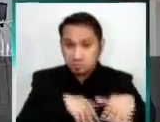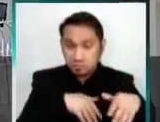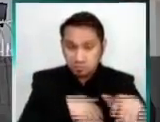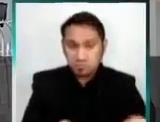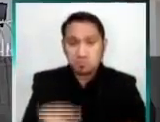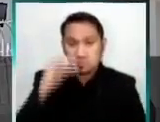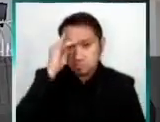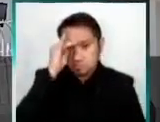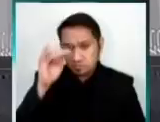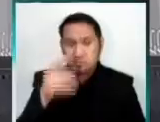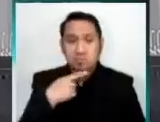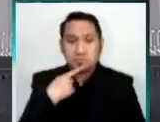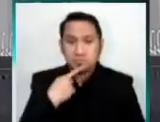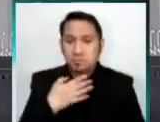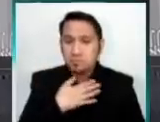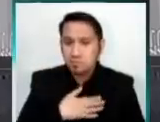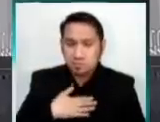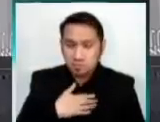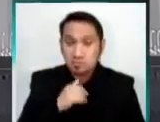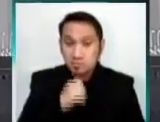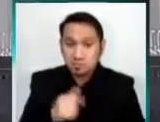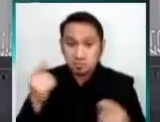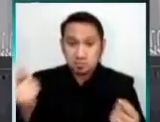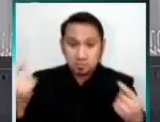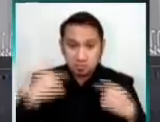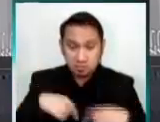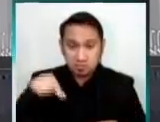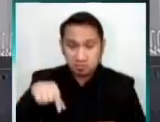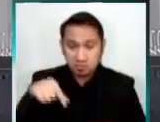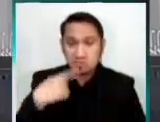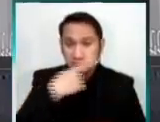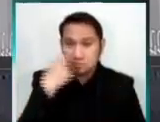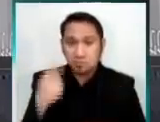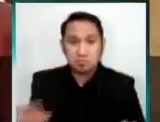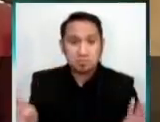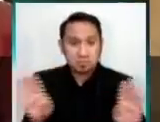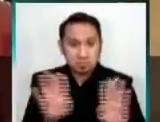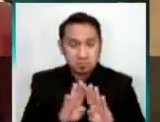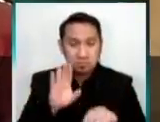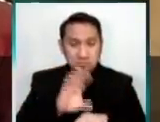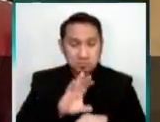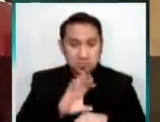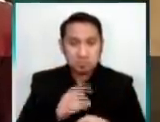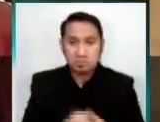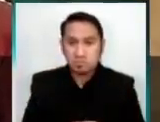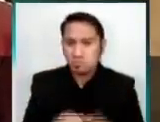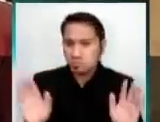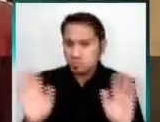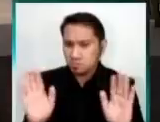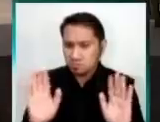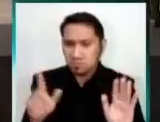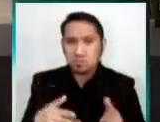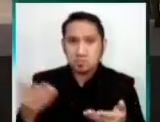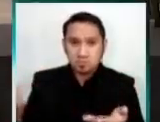huwag na raw pumunta sa Quiapo dahil sarado ang simbahan at online naman ang mga misa. Huwag na rin daw dalhin ang mga replika ng